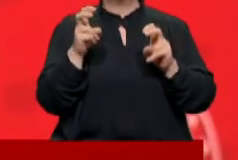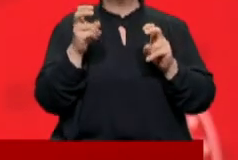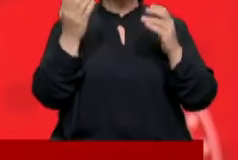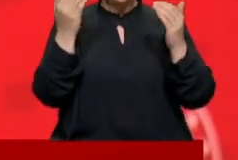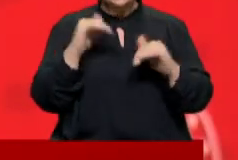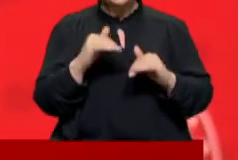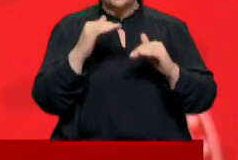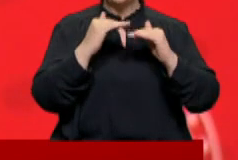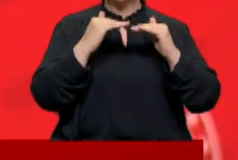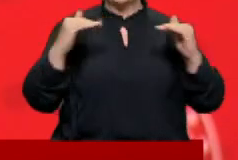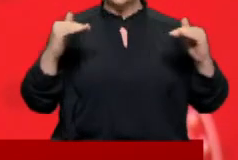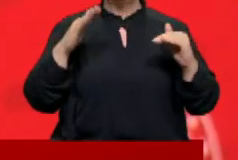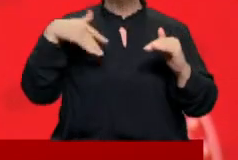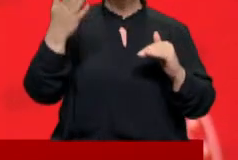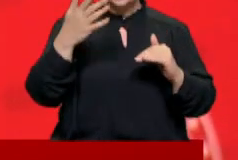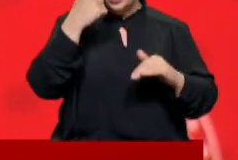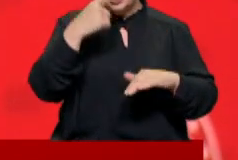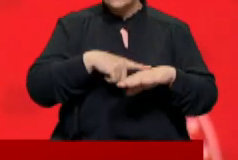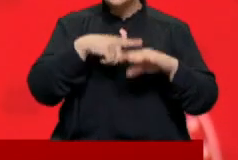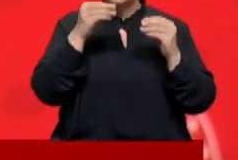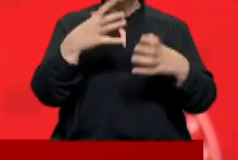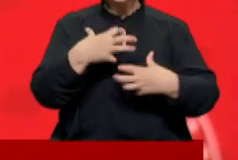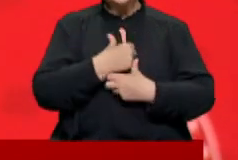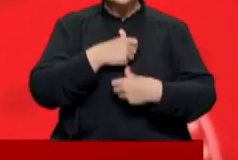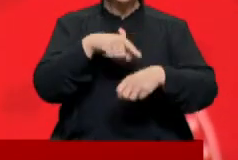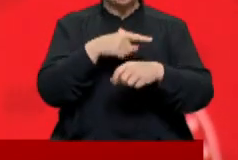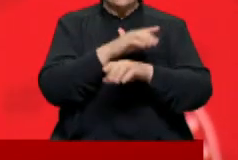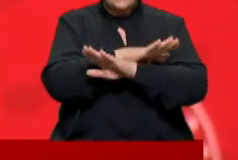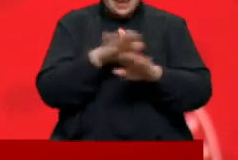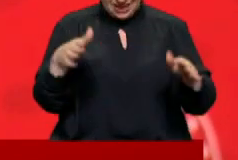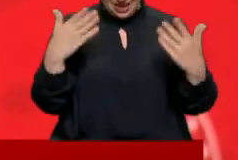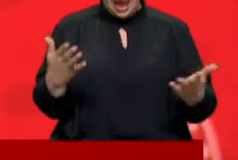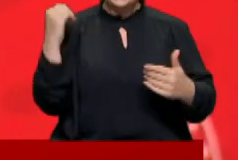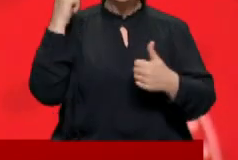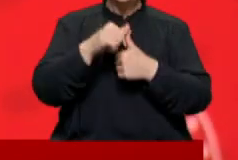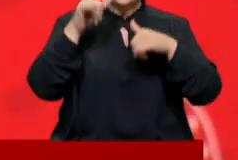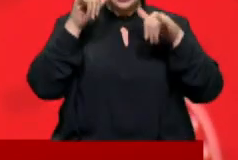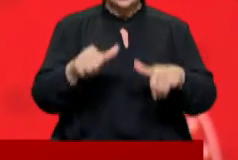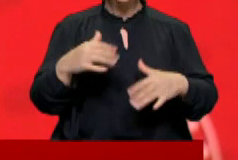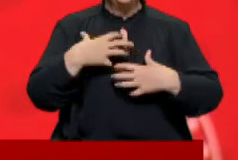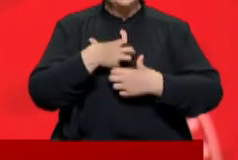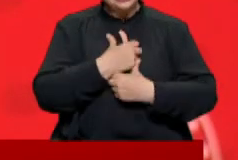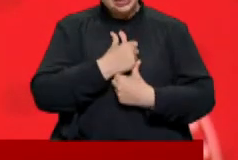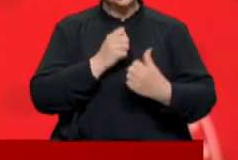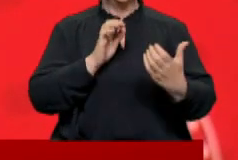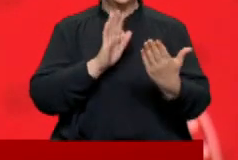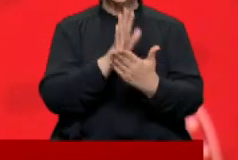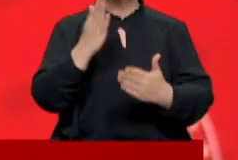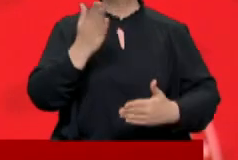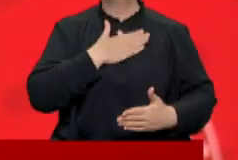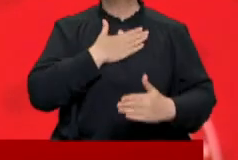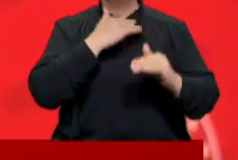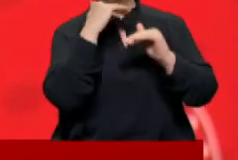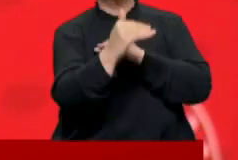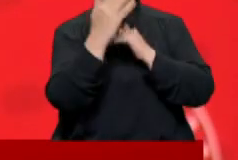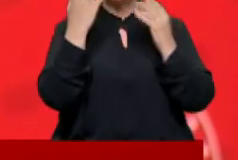makul seviye ve sonrasında emin olun bu sıkıntılı dönemi geçtiğimizde gene aynı karamsarlara karşı biz